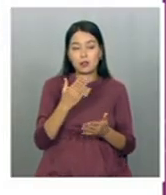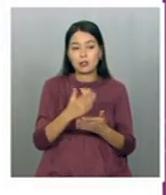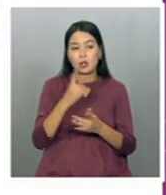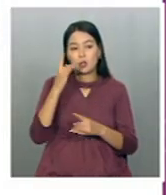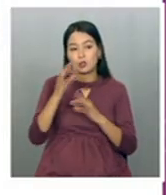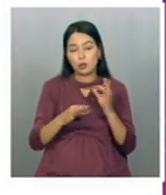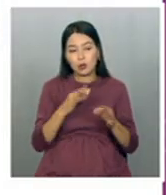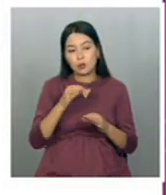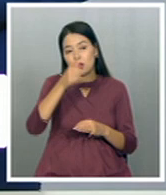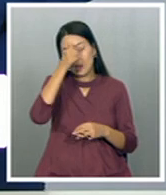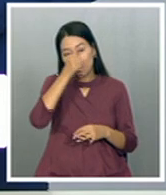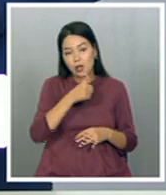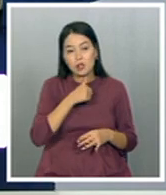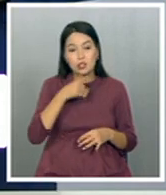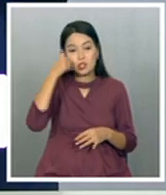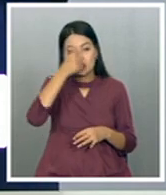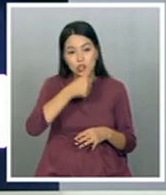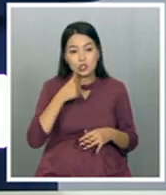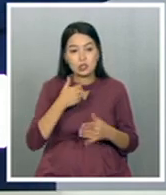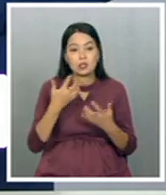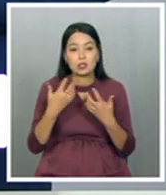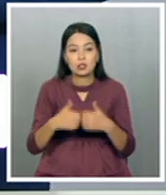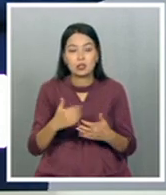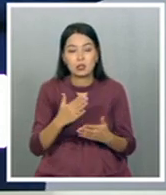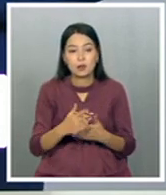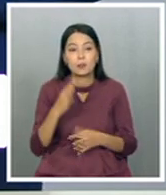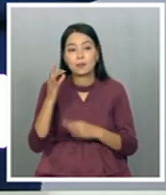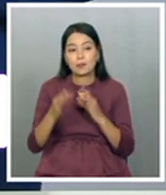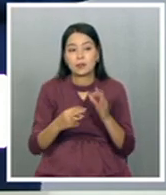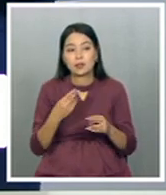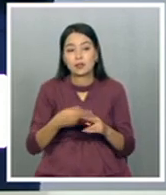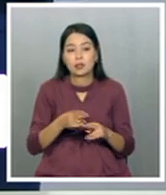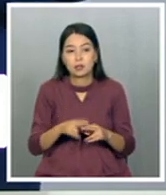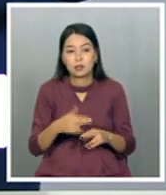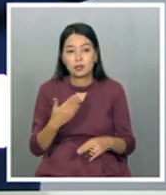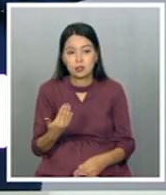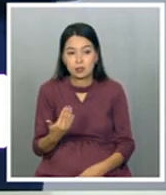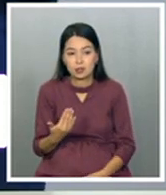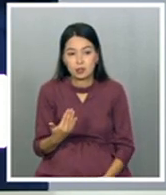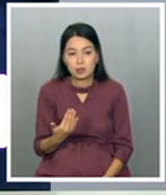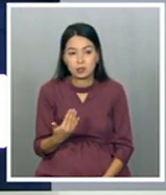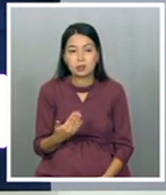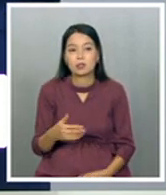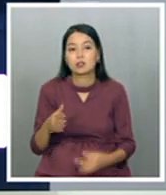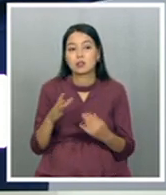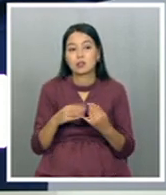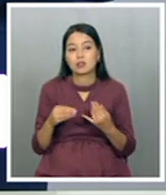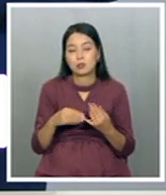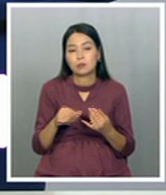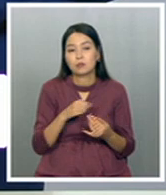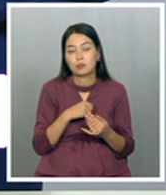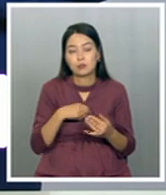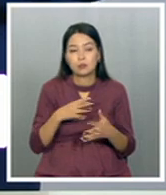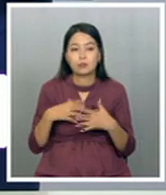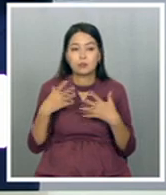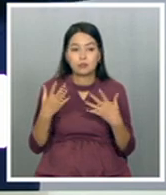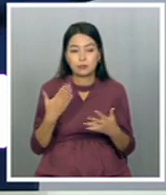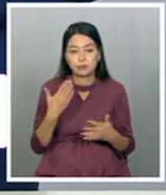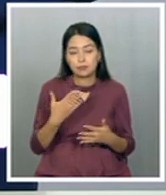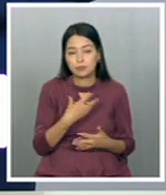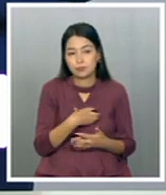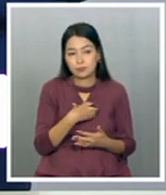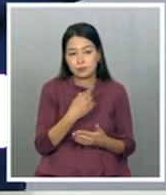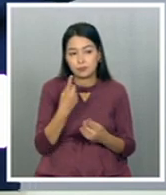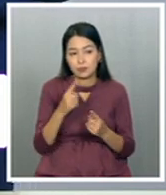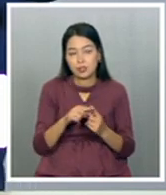ай, жыл есептелінеді. Яғни тәулік дегеніміз бұл жердің өз өсінен айналуы, бір рет